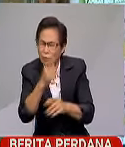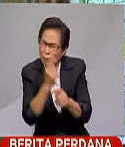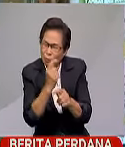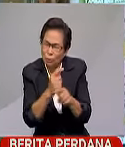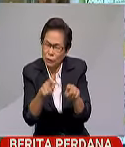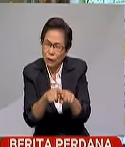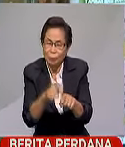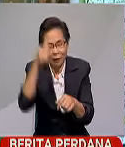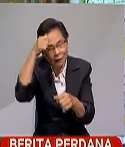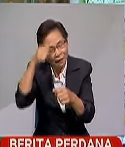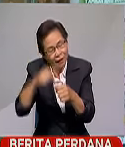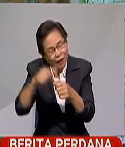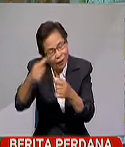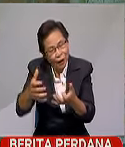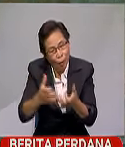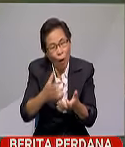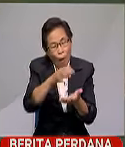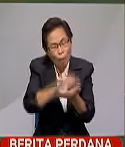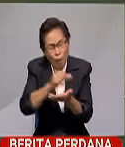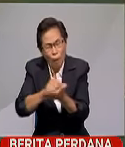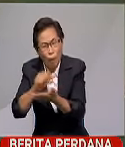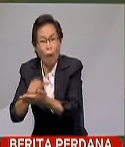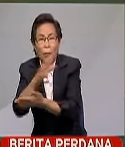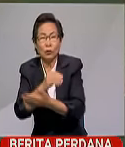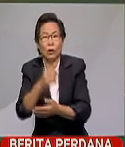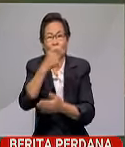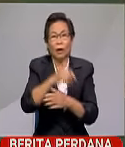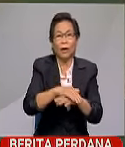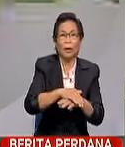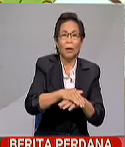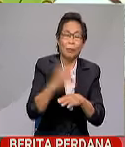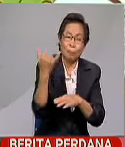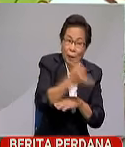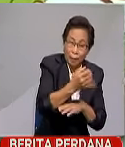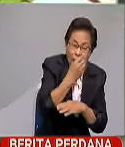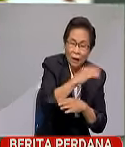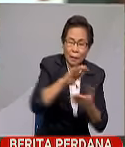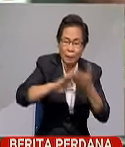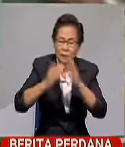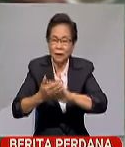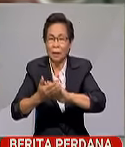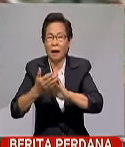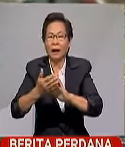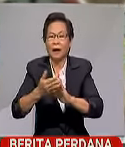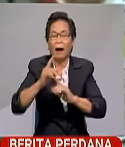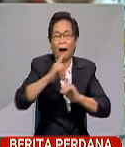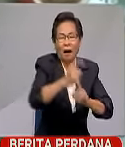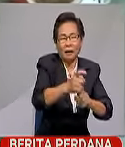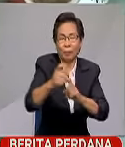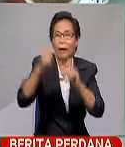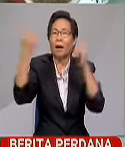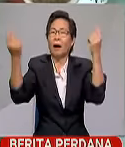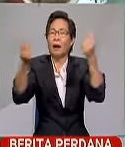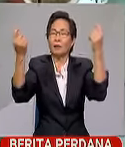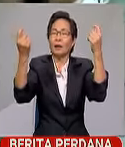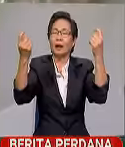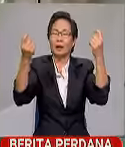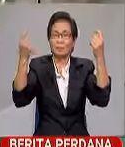menyebabkan ianya terus mendapat permintaan bukan sahaja untuk dimakan tetapi juga dijadikan sebagai cenderahati dalam acara